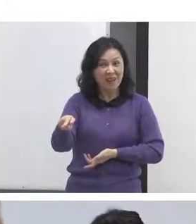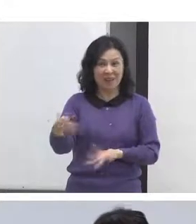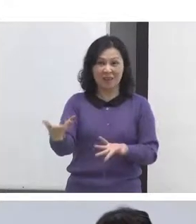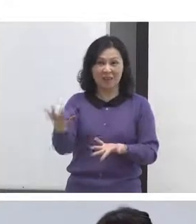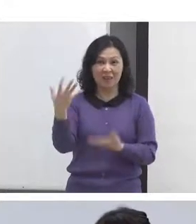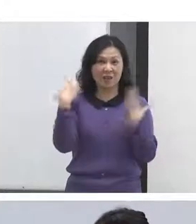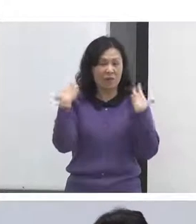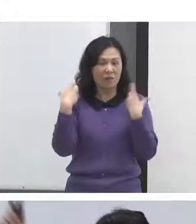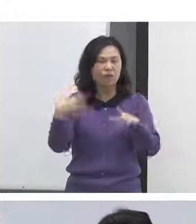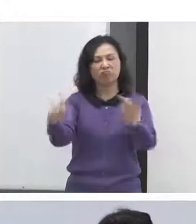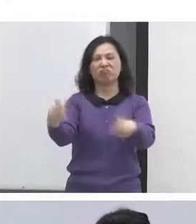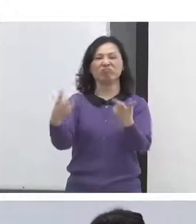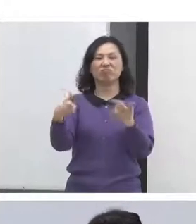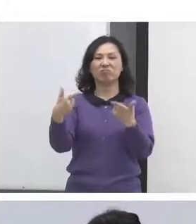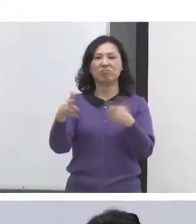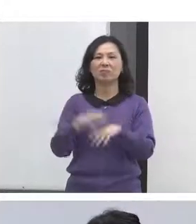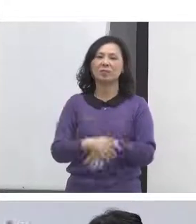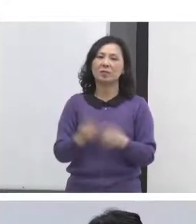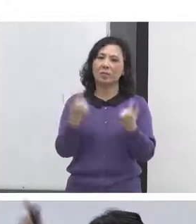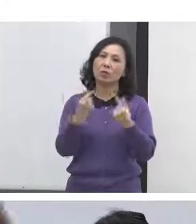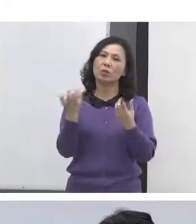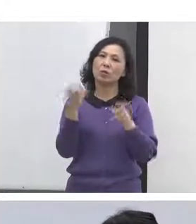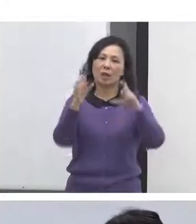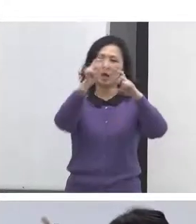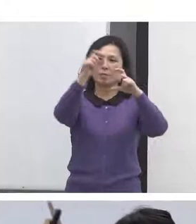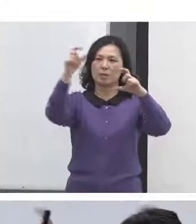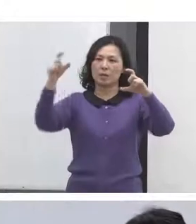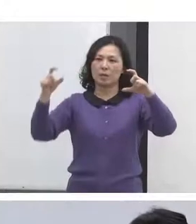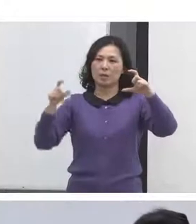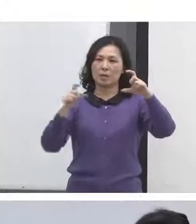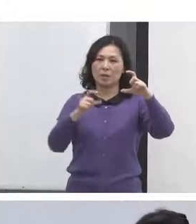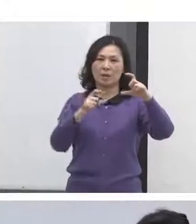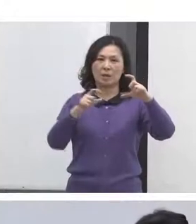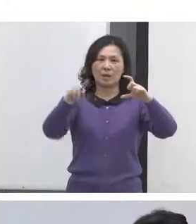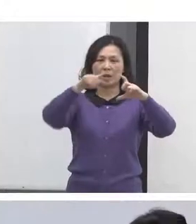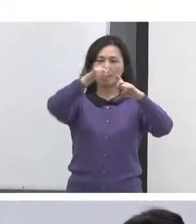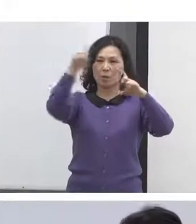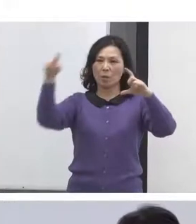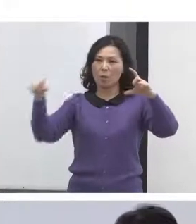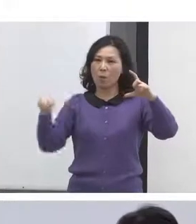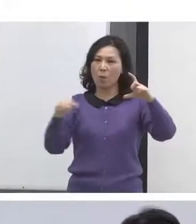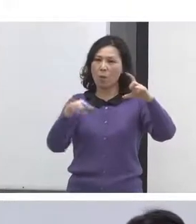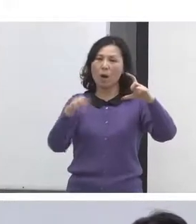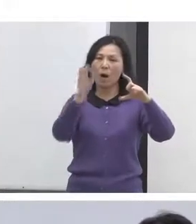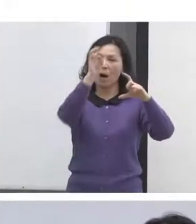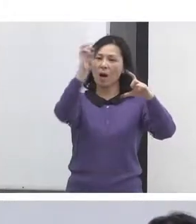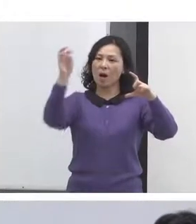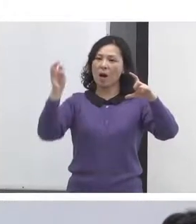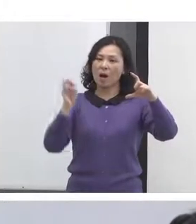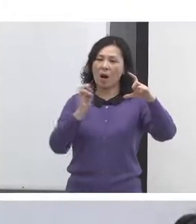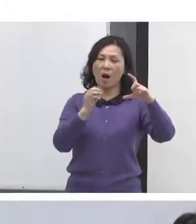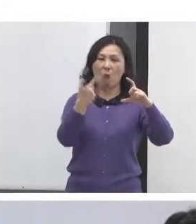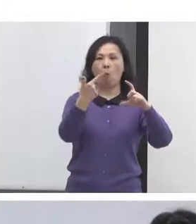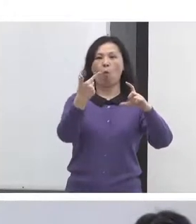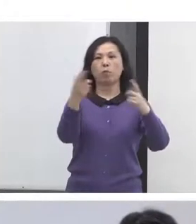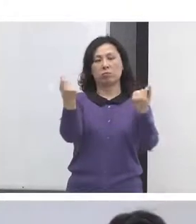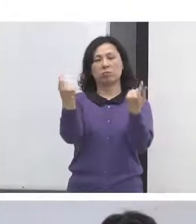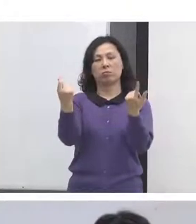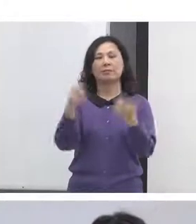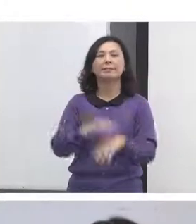个好多那个六个圈，一个大圈，一个大的椭圆圈，六个小点这样子的情况啊。好，